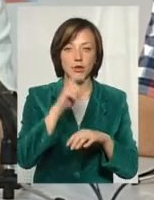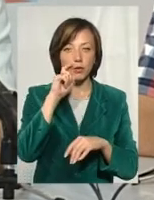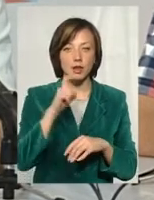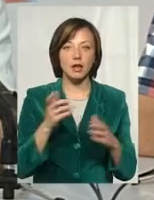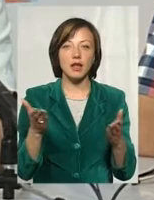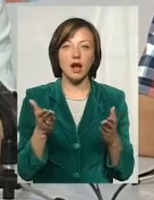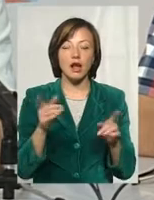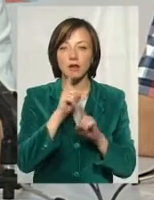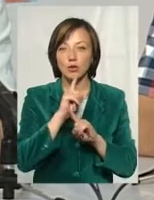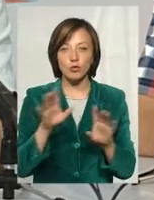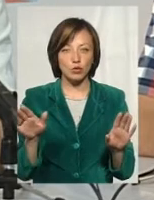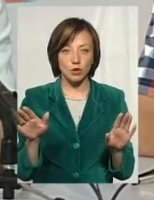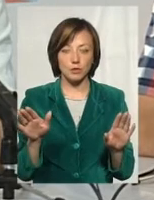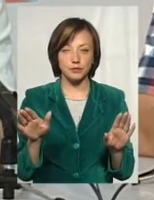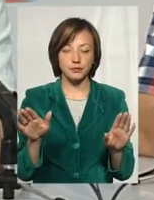яка не буде,